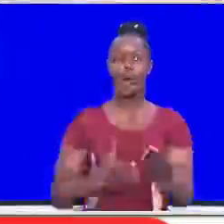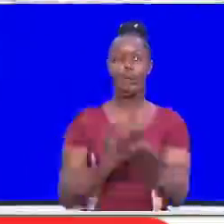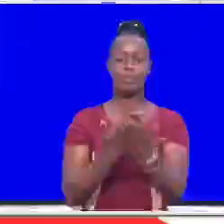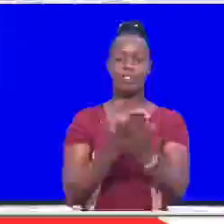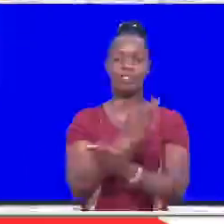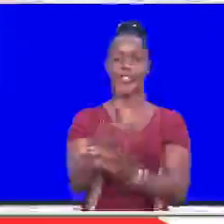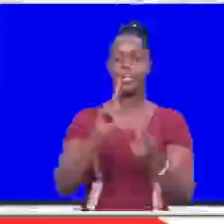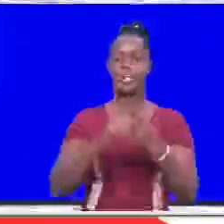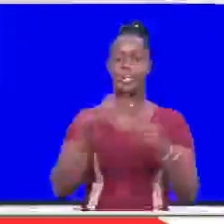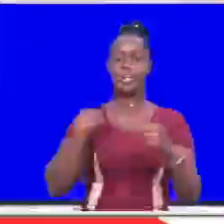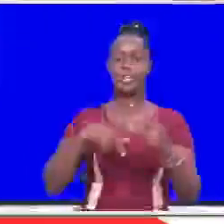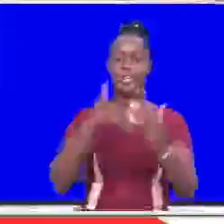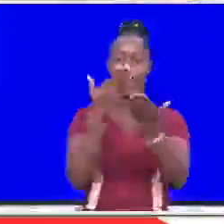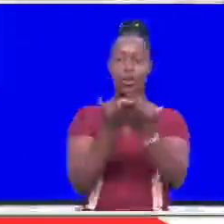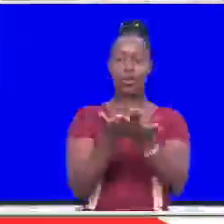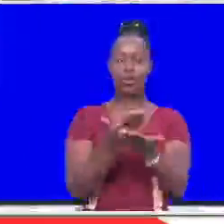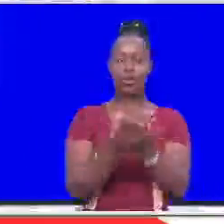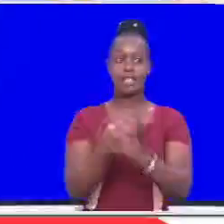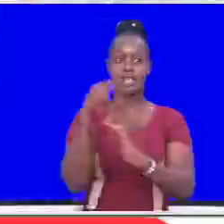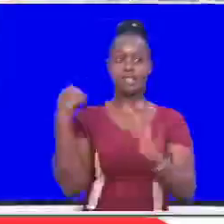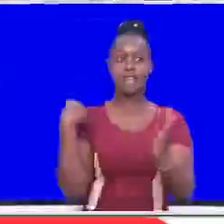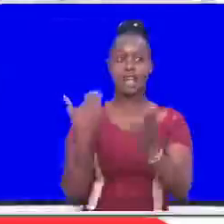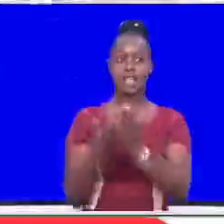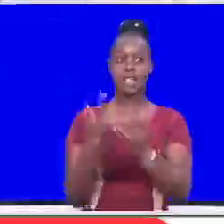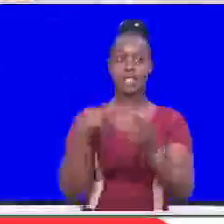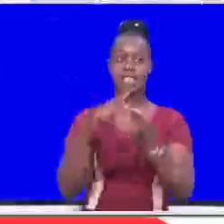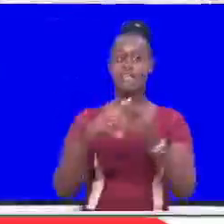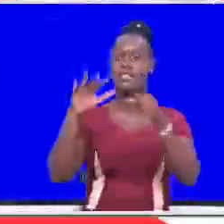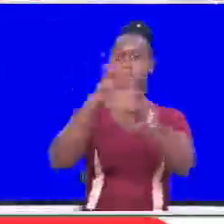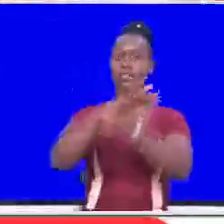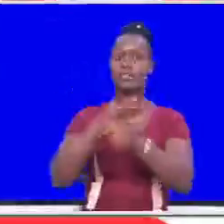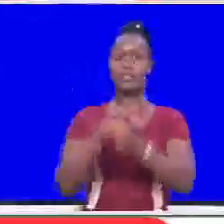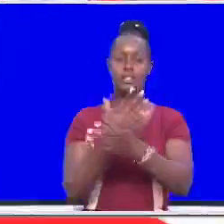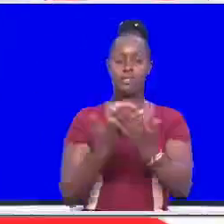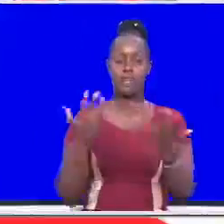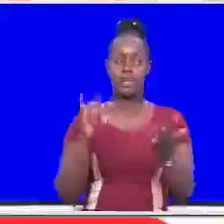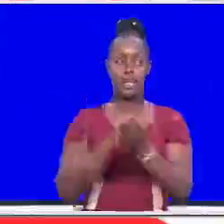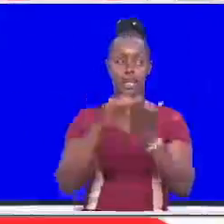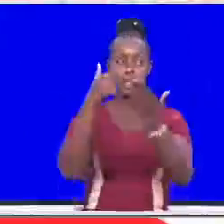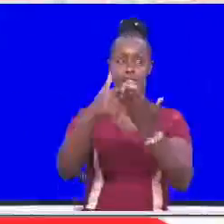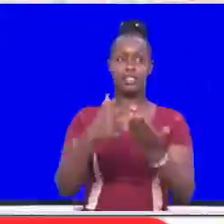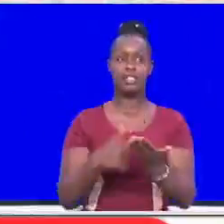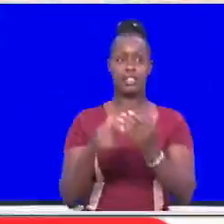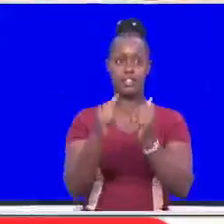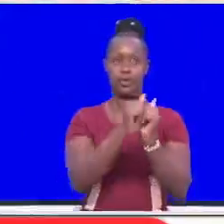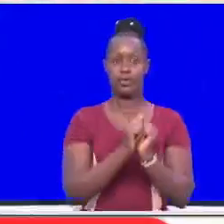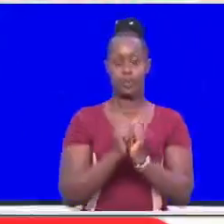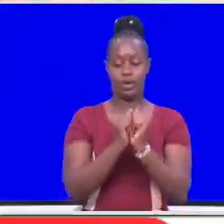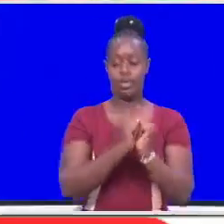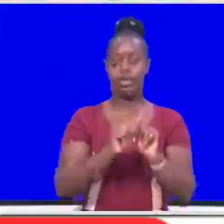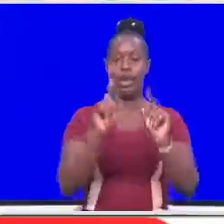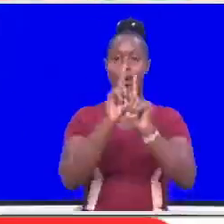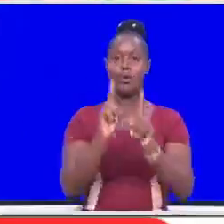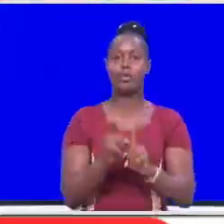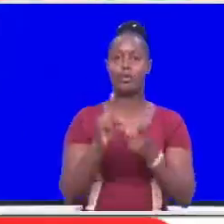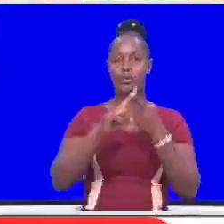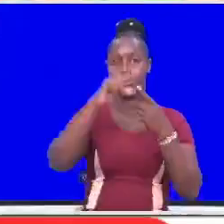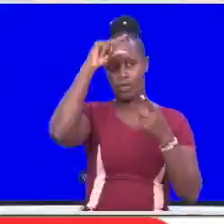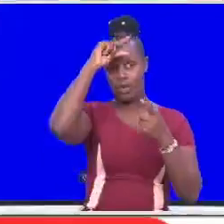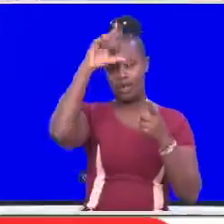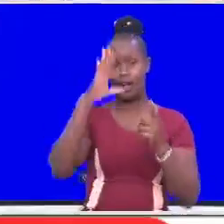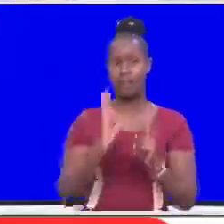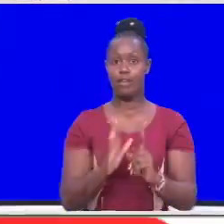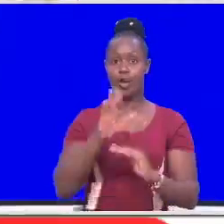lao. Hata hivyo hilo halikufanyika, jambo ambalo liliwagadhabisha wahudumu hao wa afya. Usimamizi wa baraza la magavana wakiwa